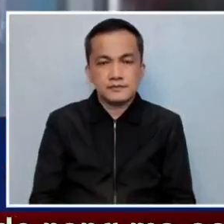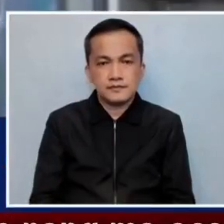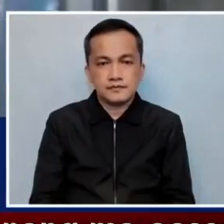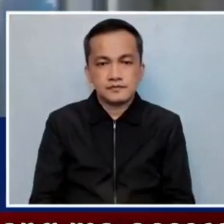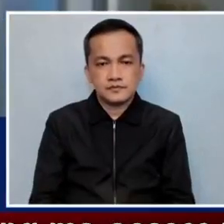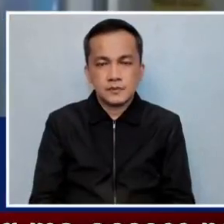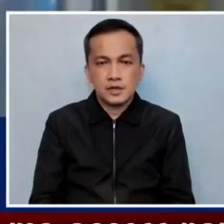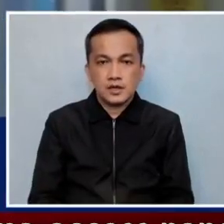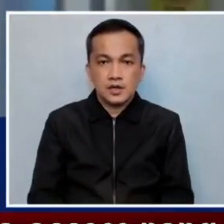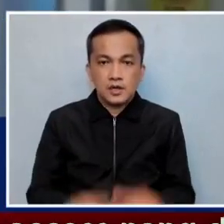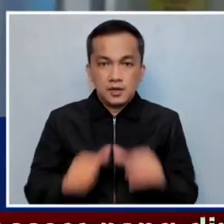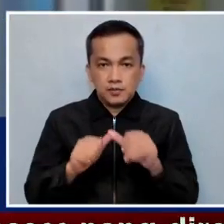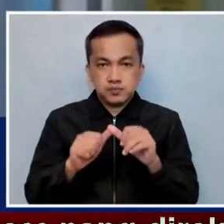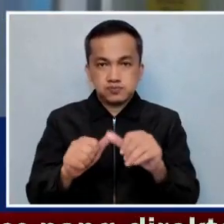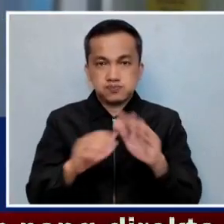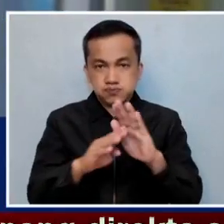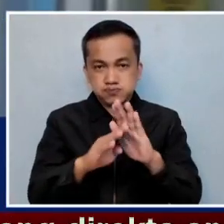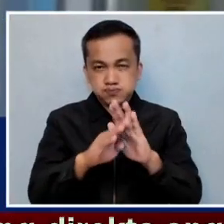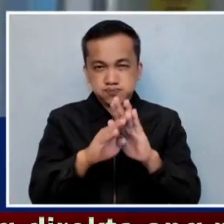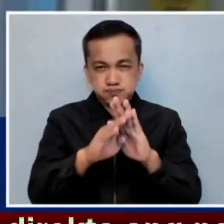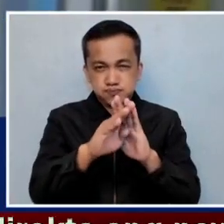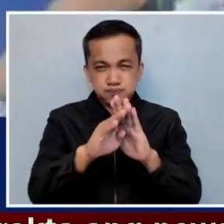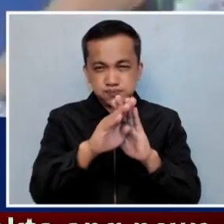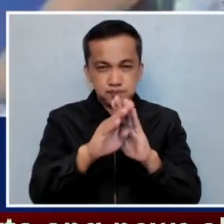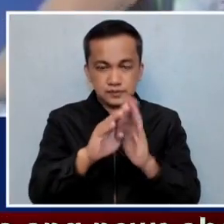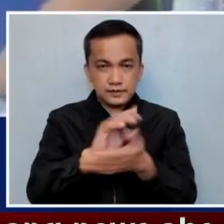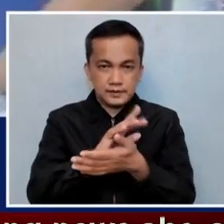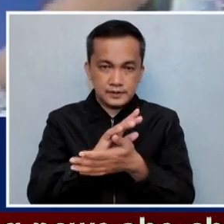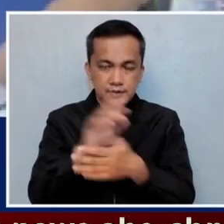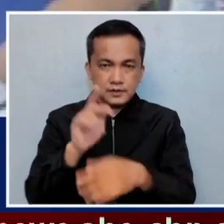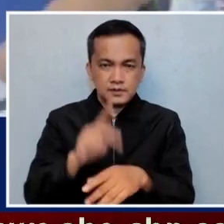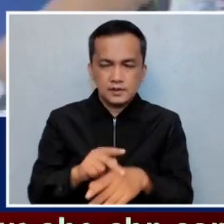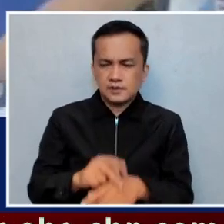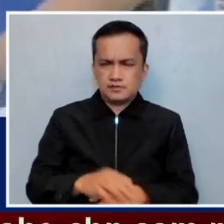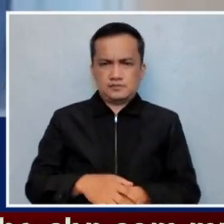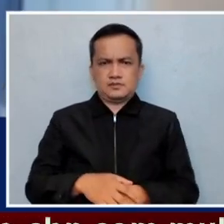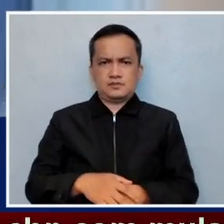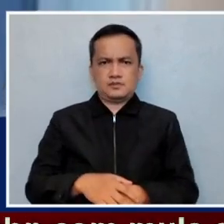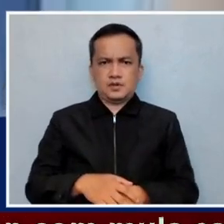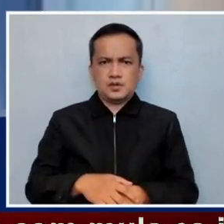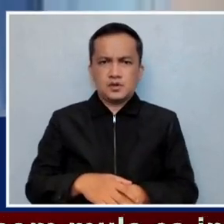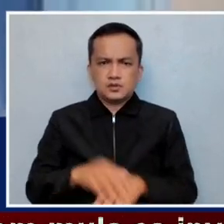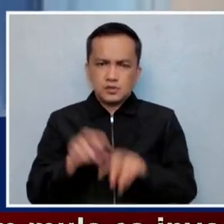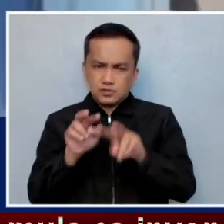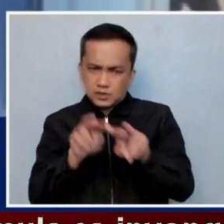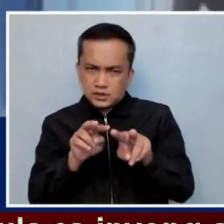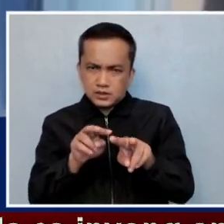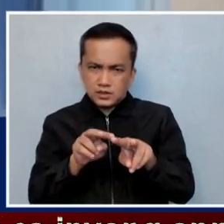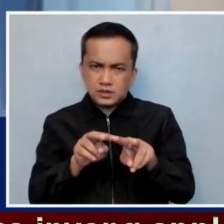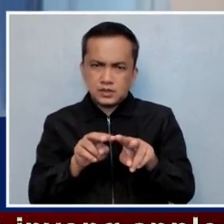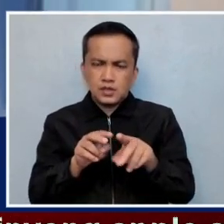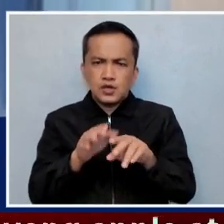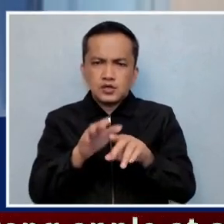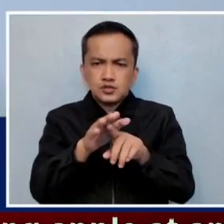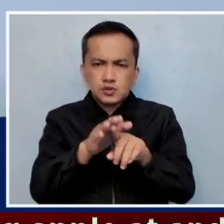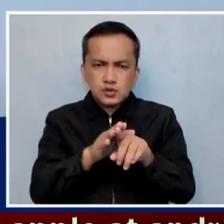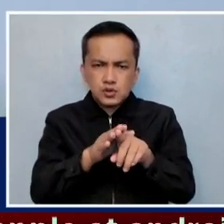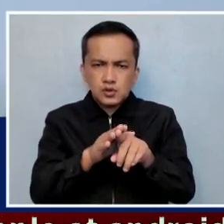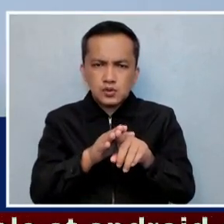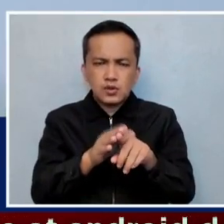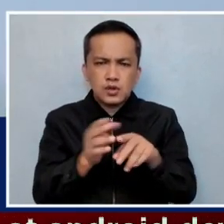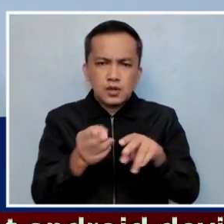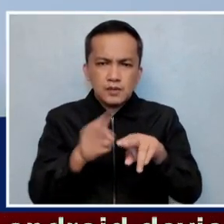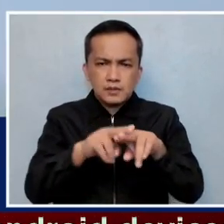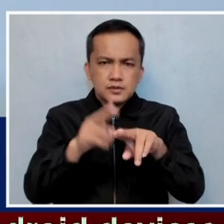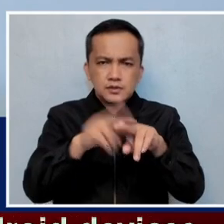Sa patuloy na pagtaas ng kaso ng COVID-19 sa bansa, nauobserbahan na rin ang unti-unting pagtaas ng bilang ng mga okupadong kama